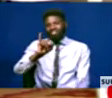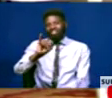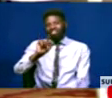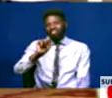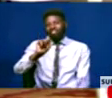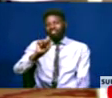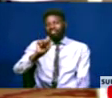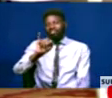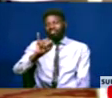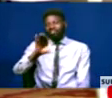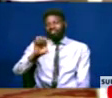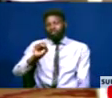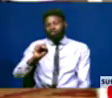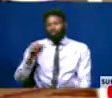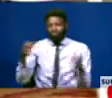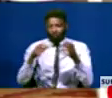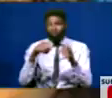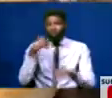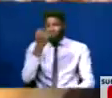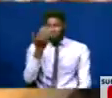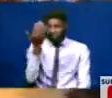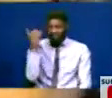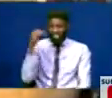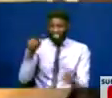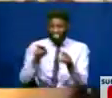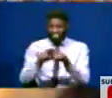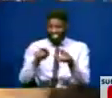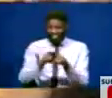walikuwa wakimtumia Mungu, wakimtumikia Mungu.